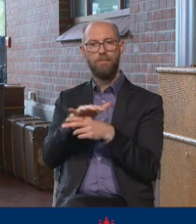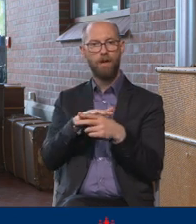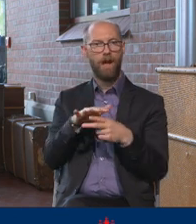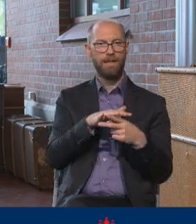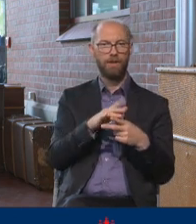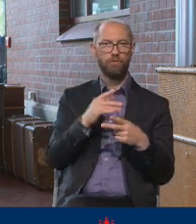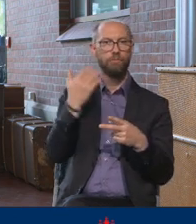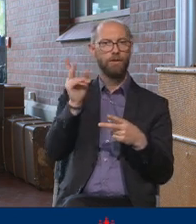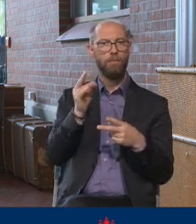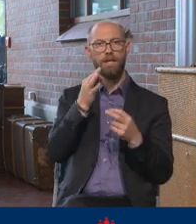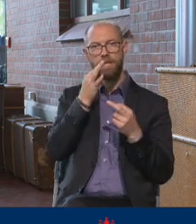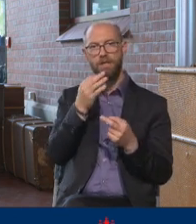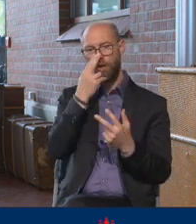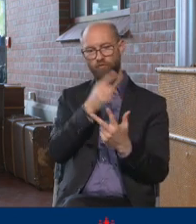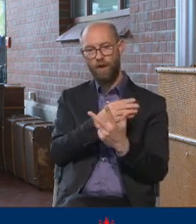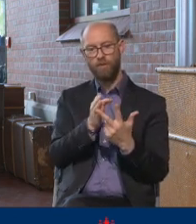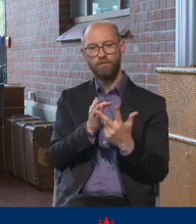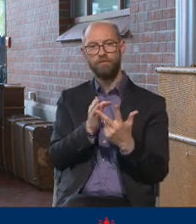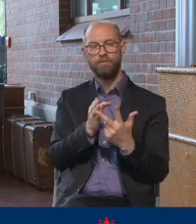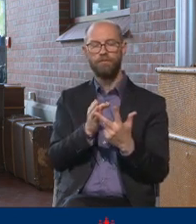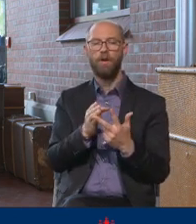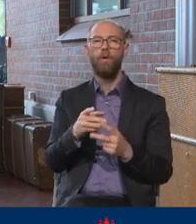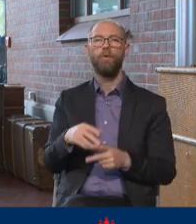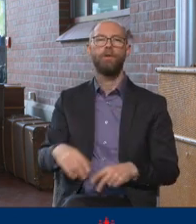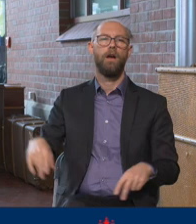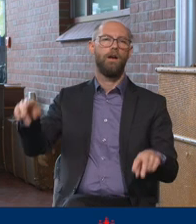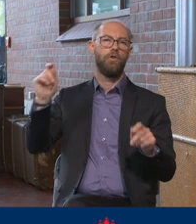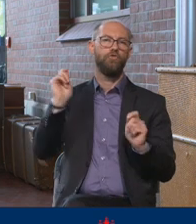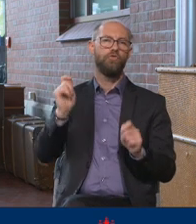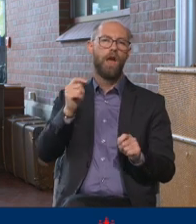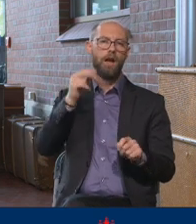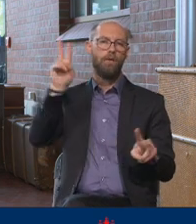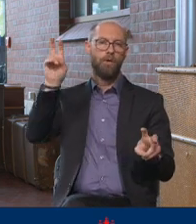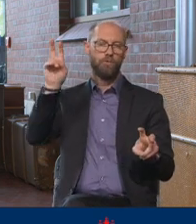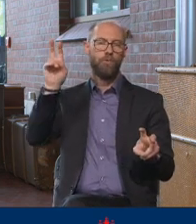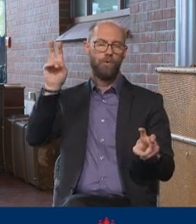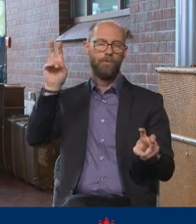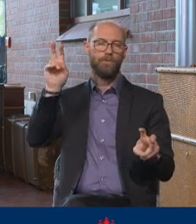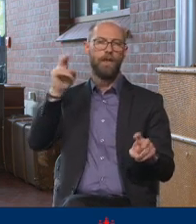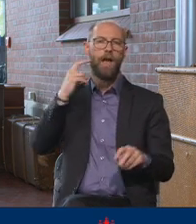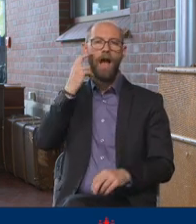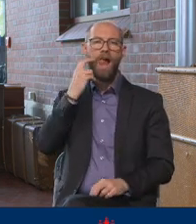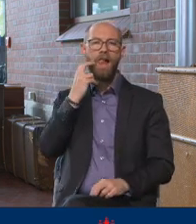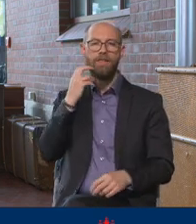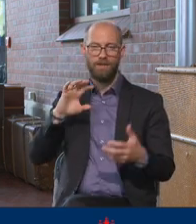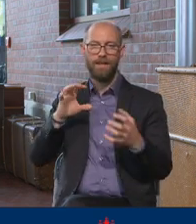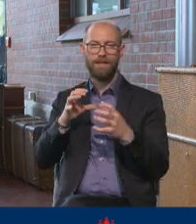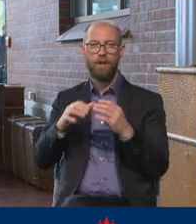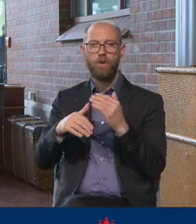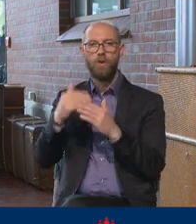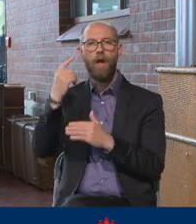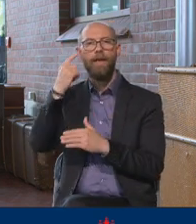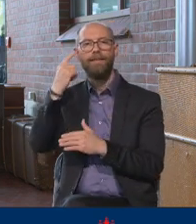alte dichte neu gedacht das ist eigentlich unser schlagwort für die bilder brückenstraße mit dem bill hafen das heißt den westen von